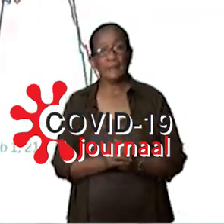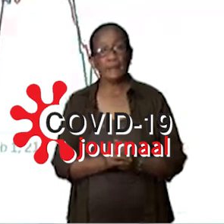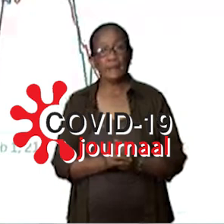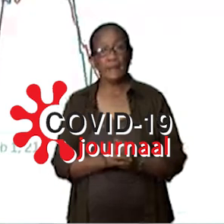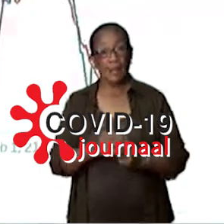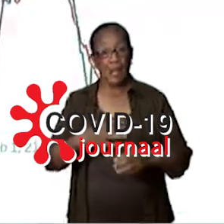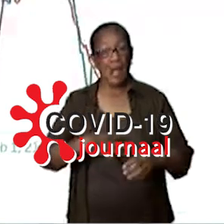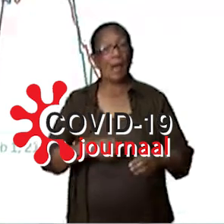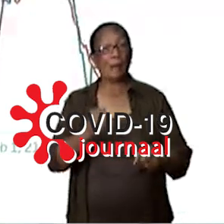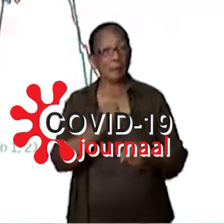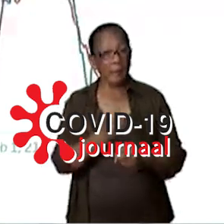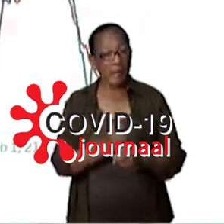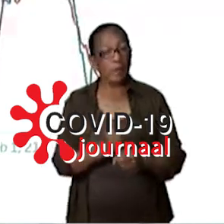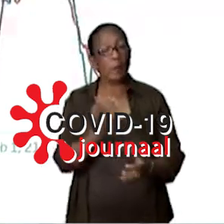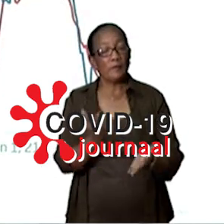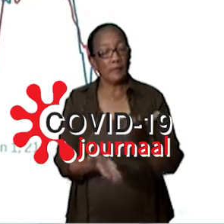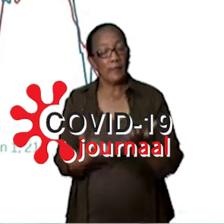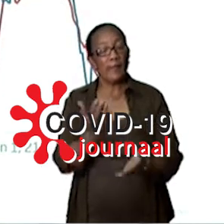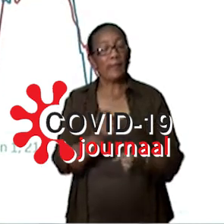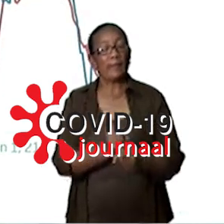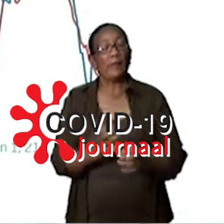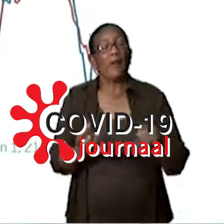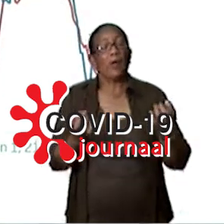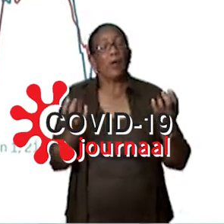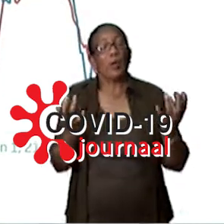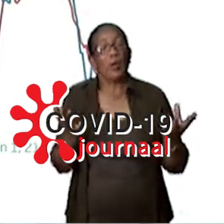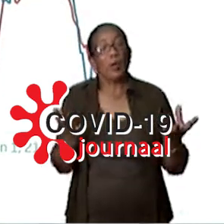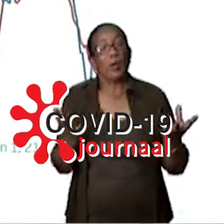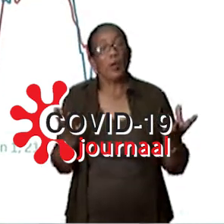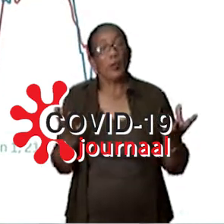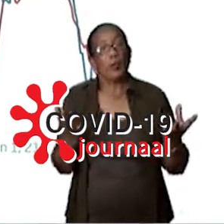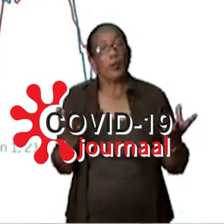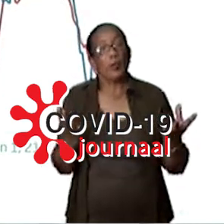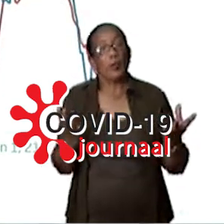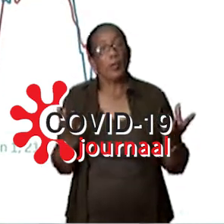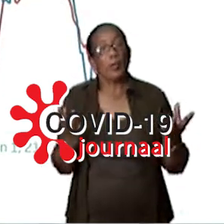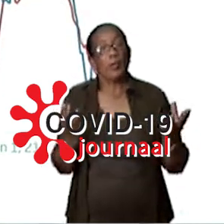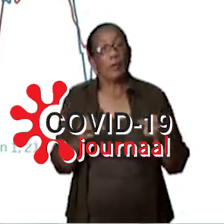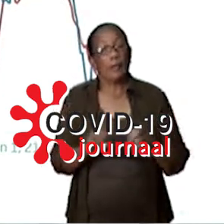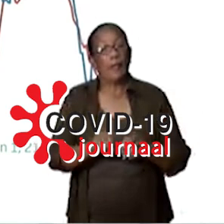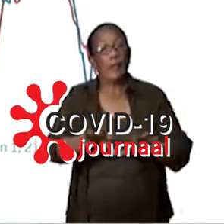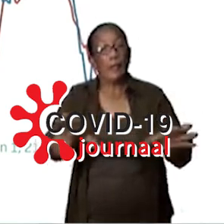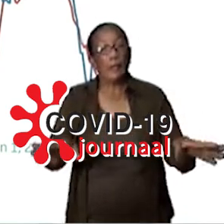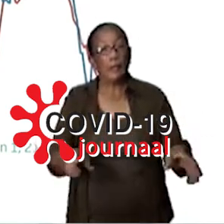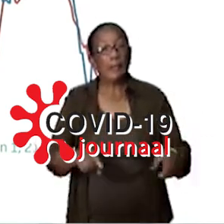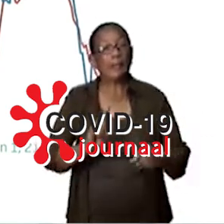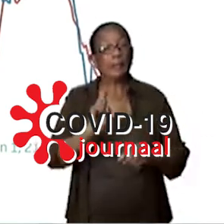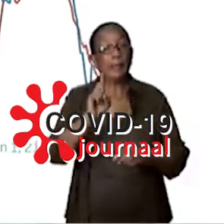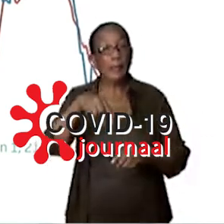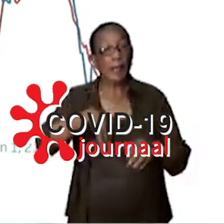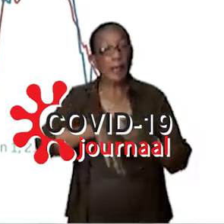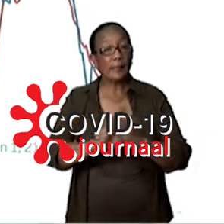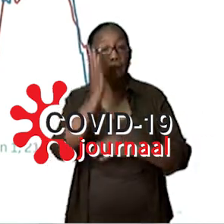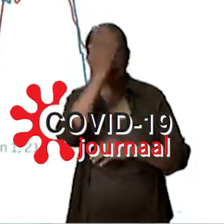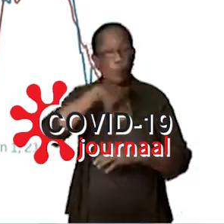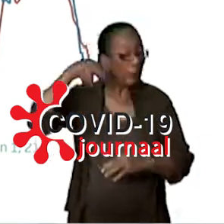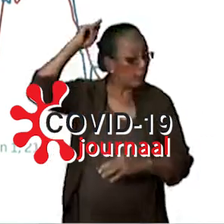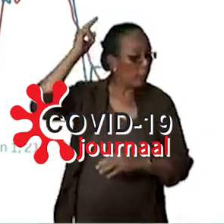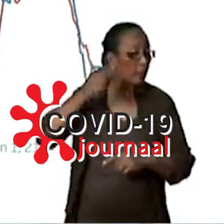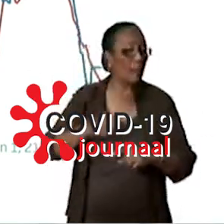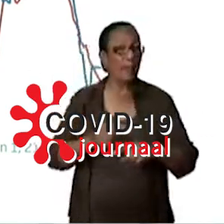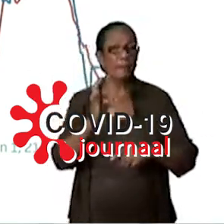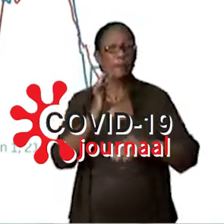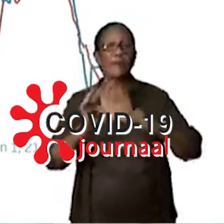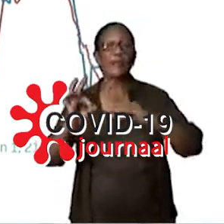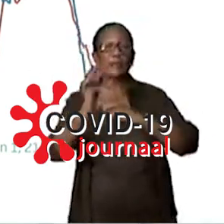Dit hebben we gedaan om een vergelijking te maken met hoe de epidemie is verlopen in Suriname en Frans-Guyana. Wat we